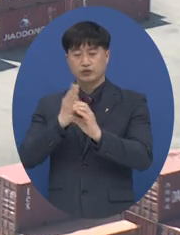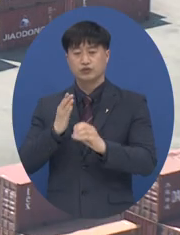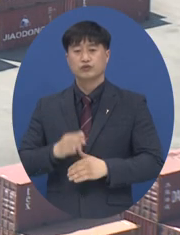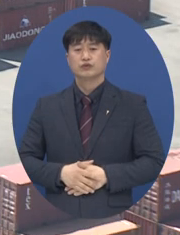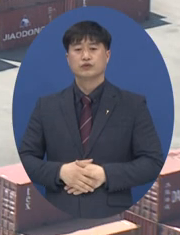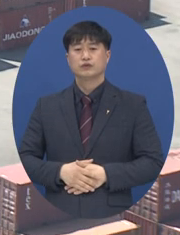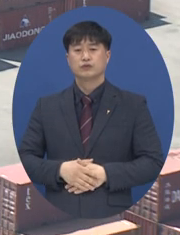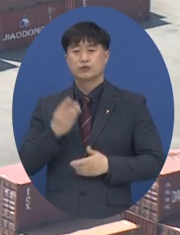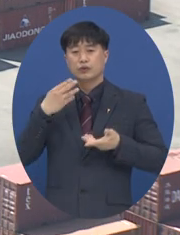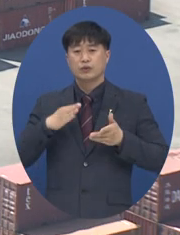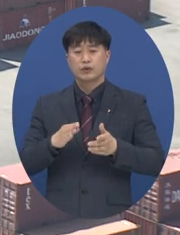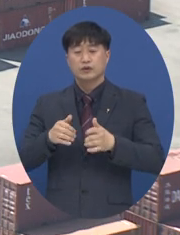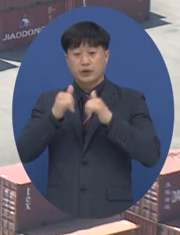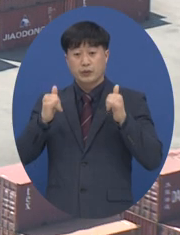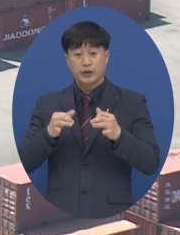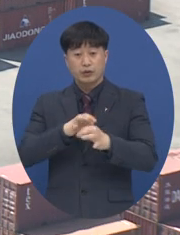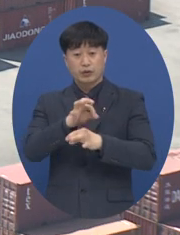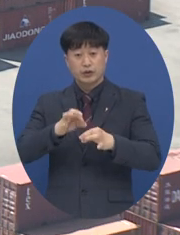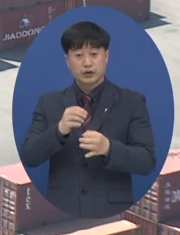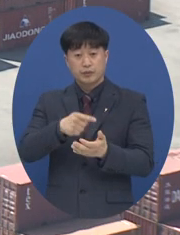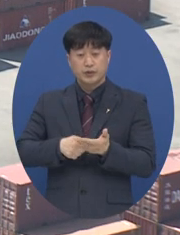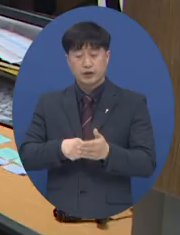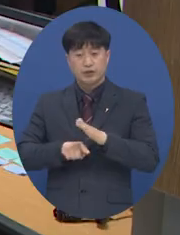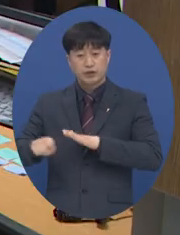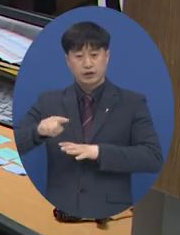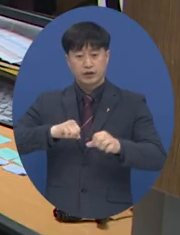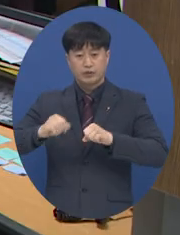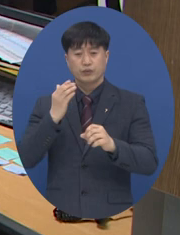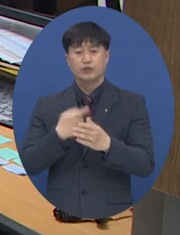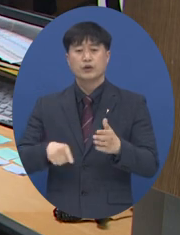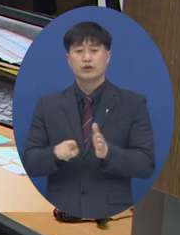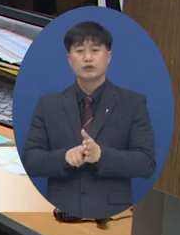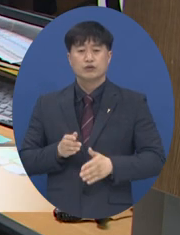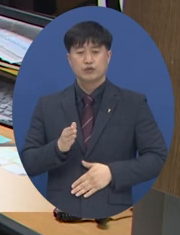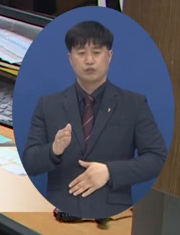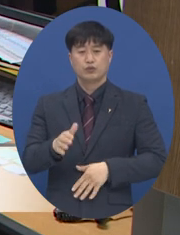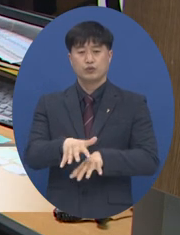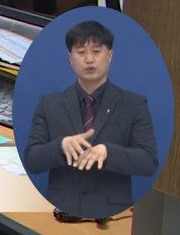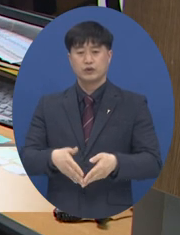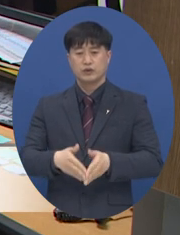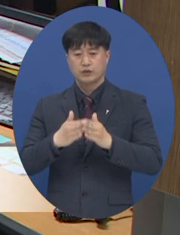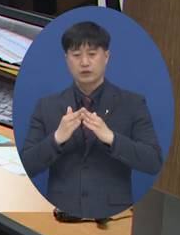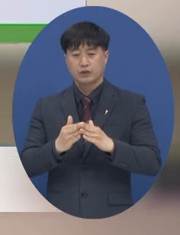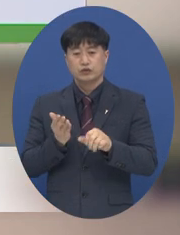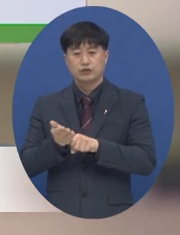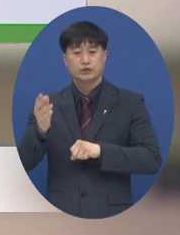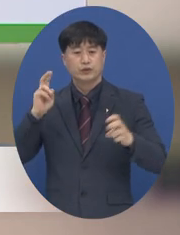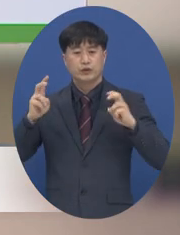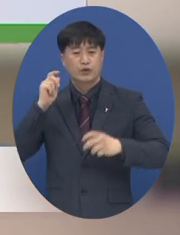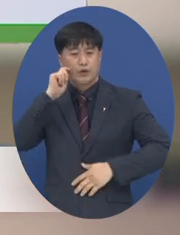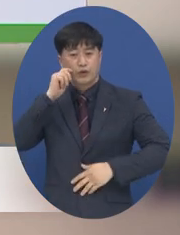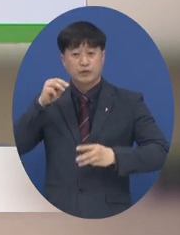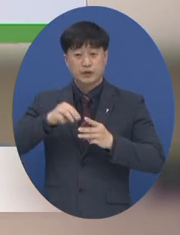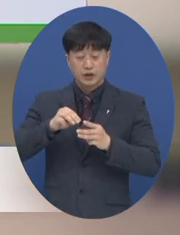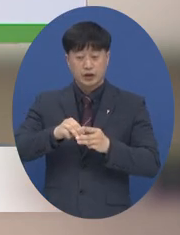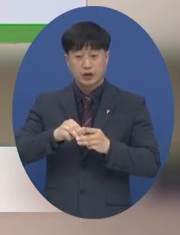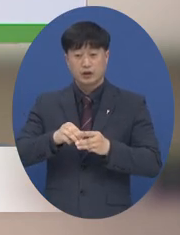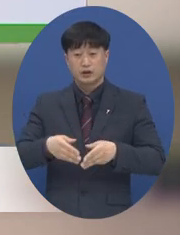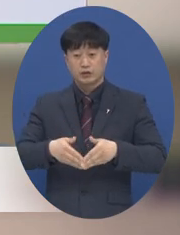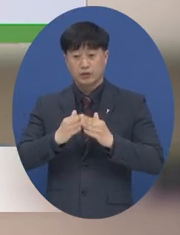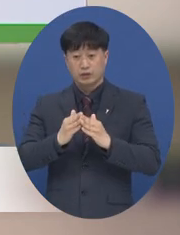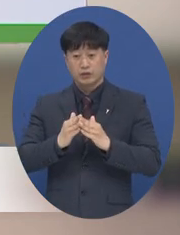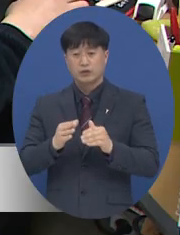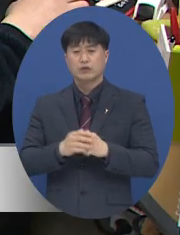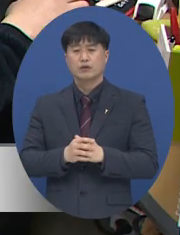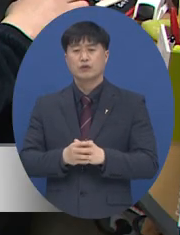가시화되고 있는 상황 경우도 는 사회 경제적 피해 3g 적으로 대응하기 위해 전담 조직을 구성 수출 기업의 로 센터를 중심